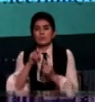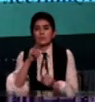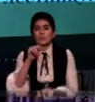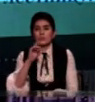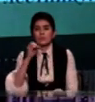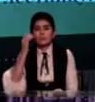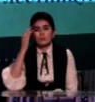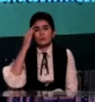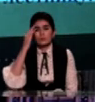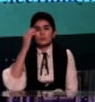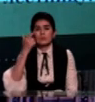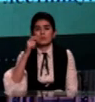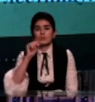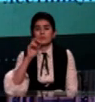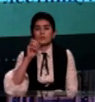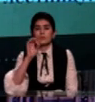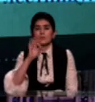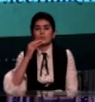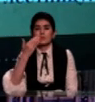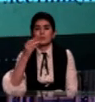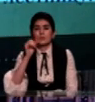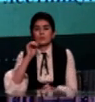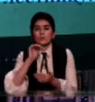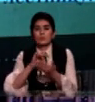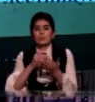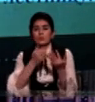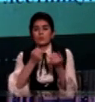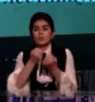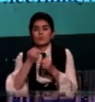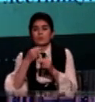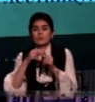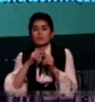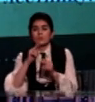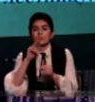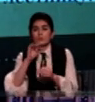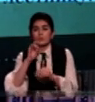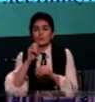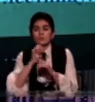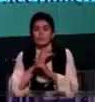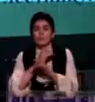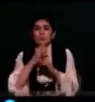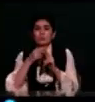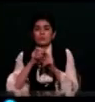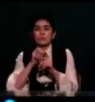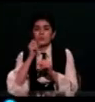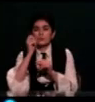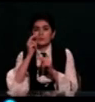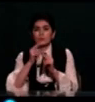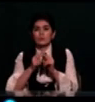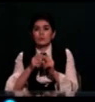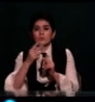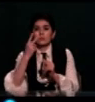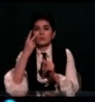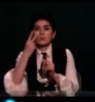парного мозгового ганглия, от которых вдоль тела тянется пара нервных стволов с нервными окончаниями. То есть